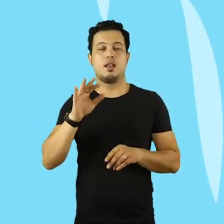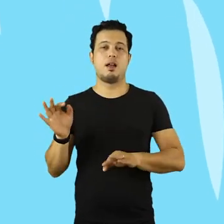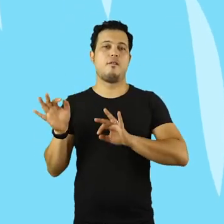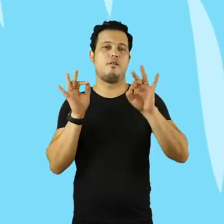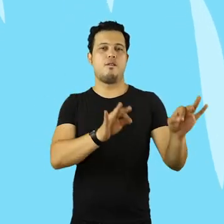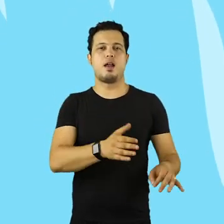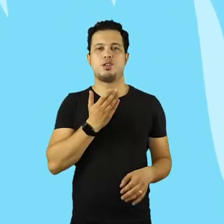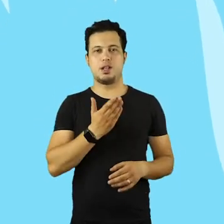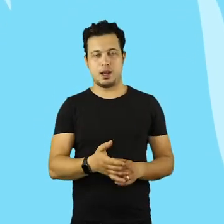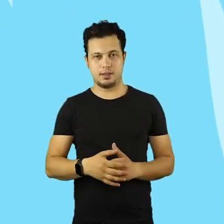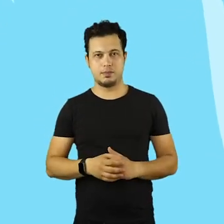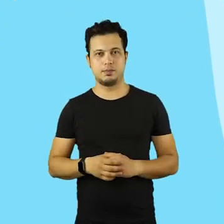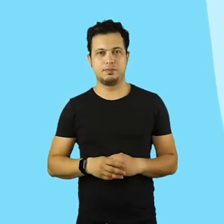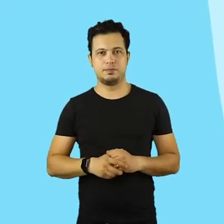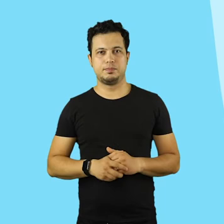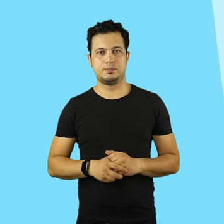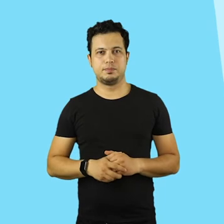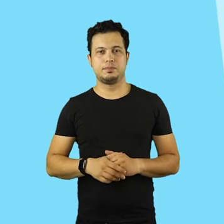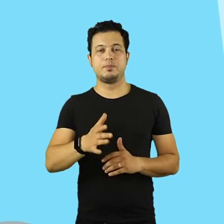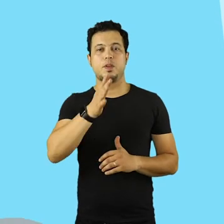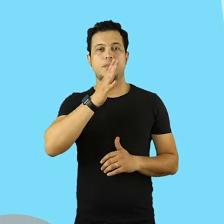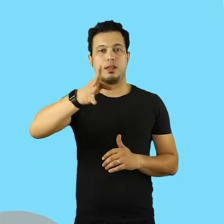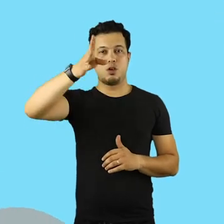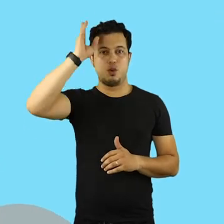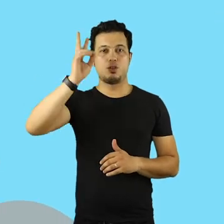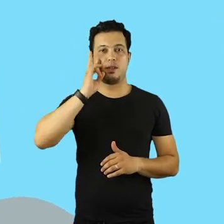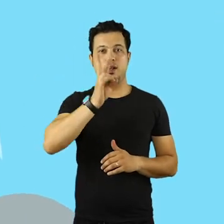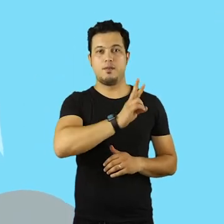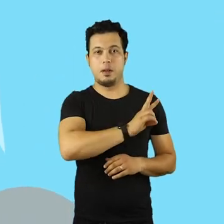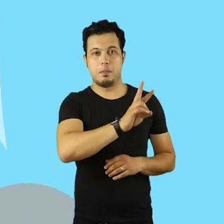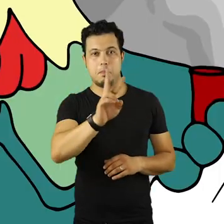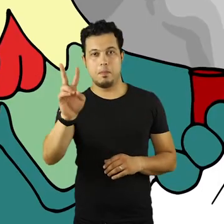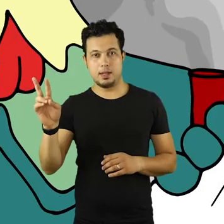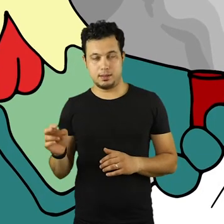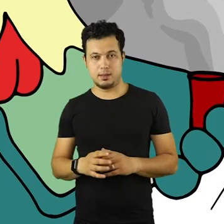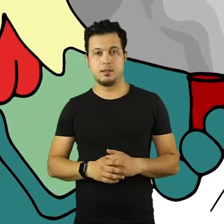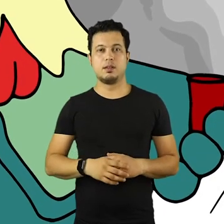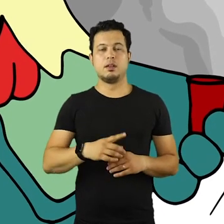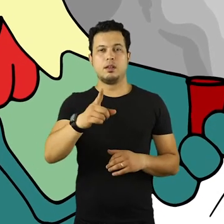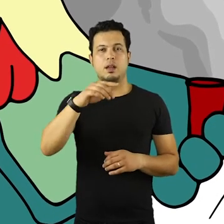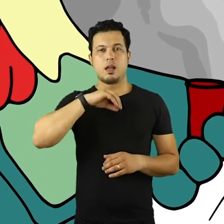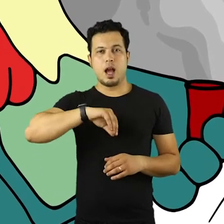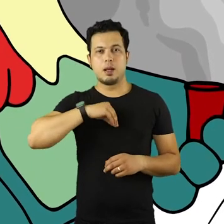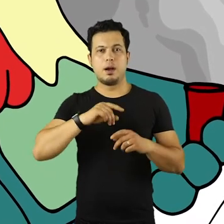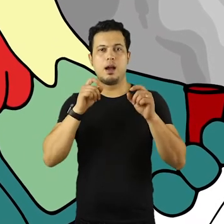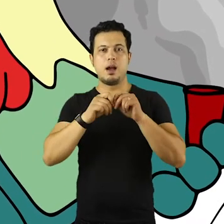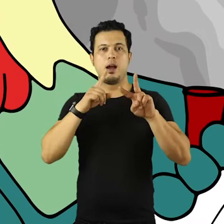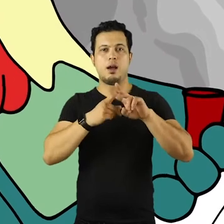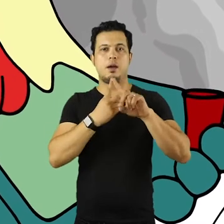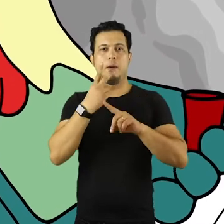çoktan ulaşmışlardı. Bilge Horoz etrafa bakındı. Galiba bayır alan